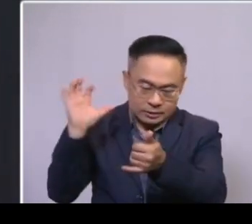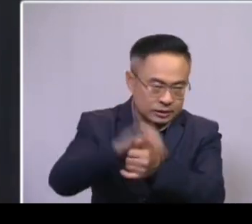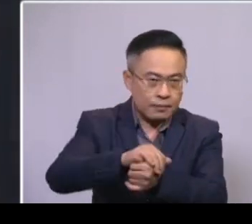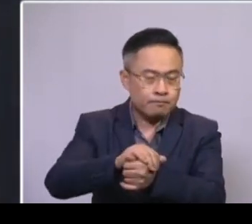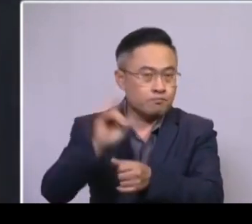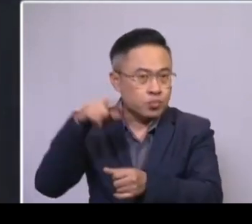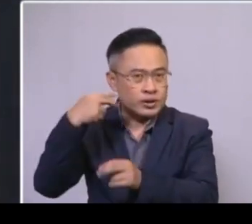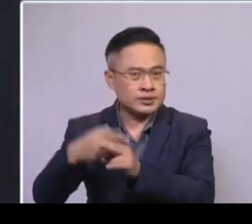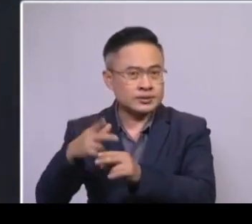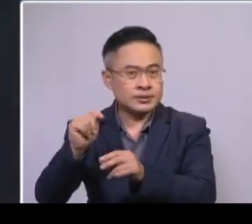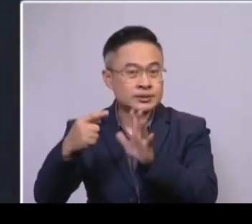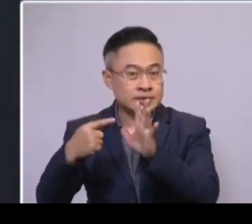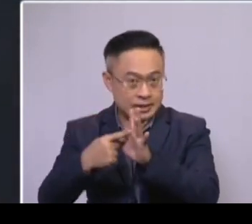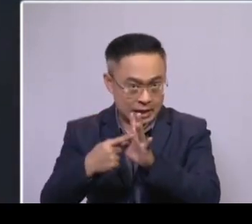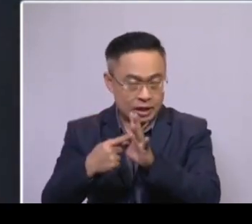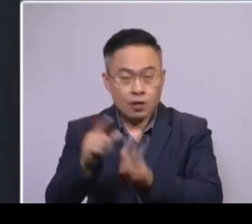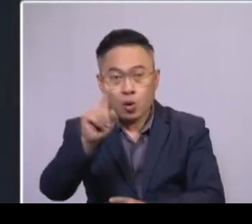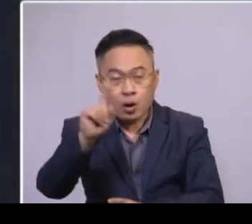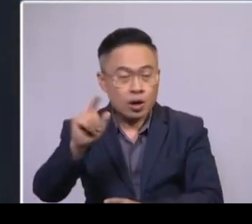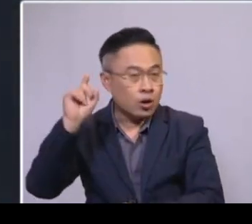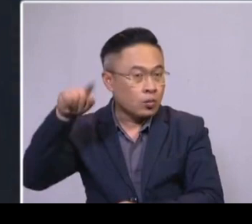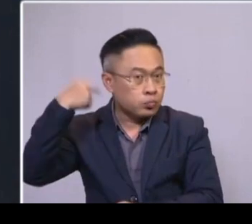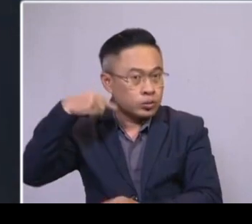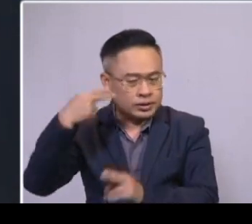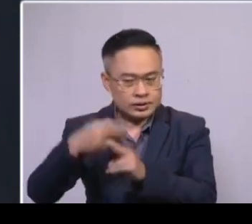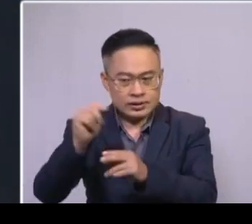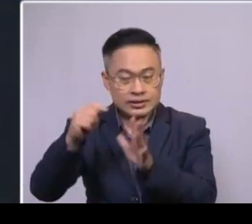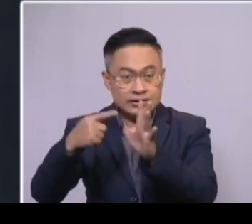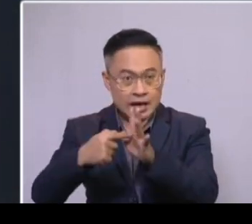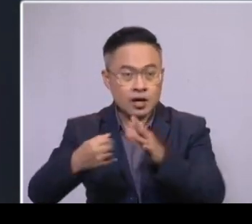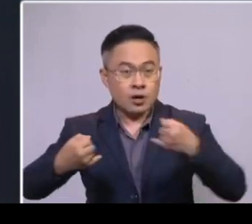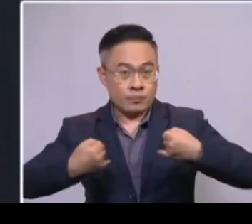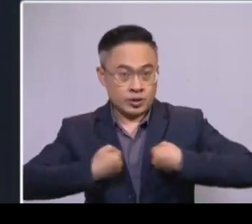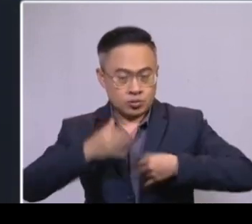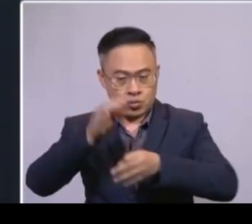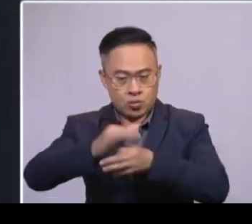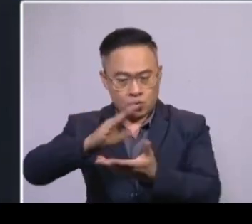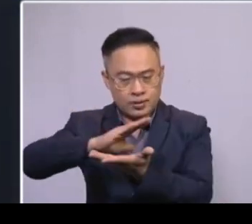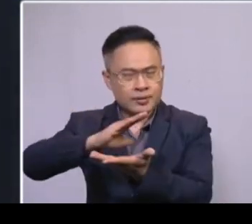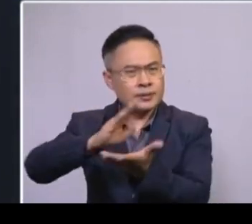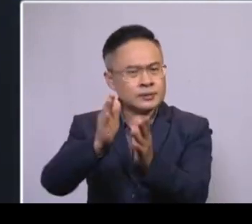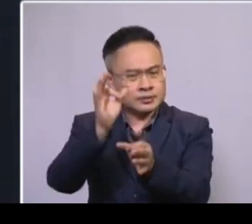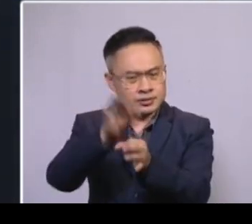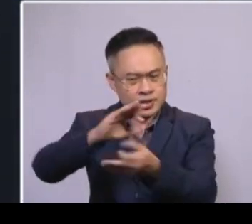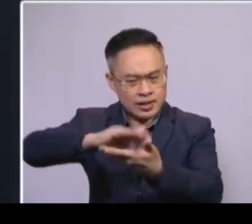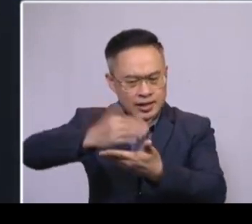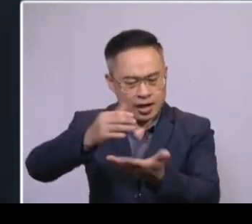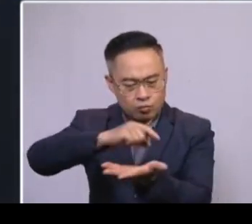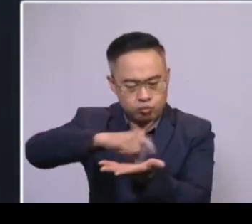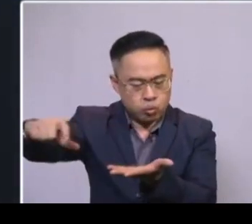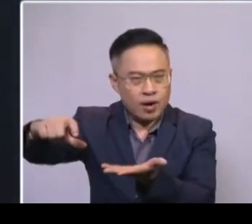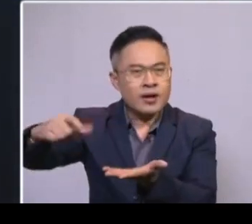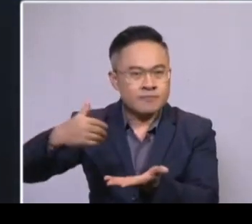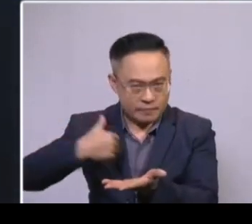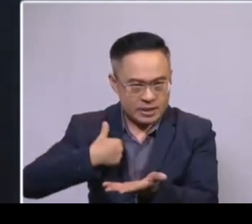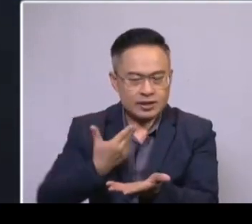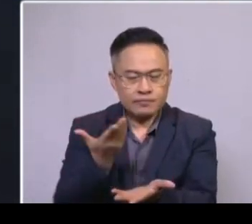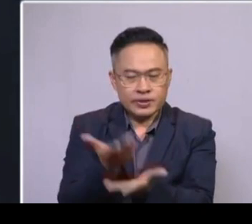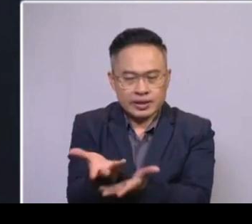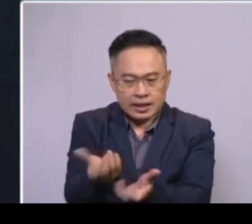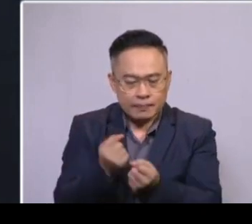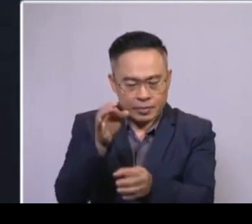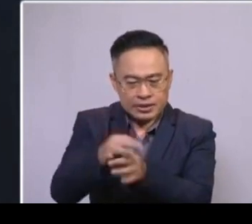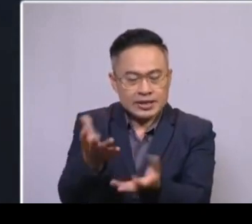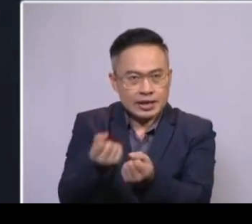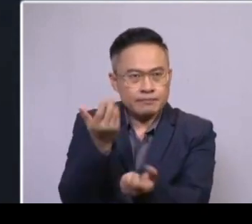สวิตตาหรือว่าตาได้คนนี้เป็นคนรับเงินบัญชีม้าจากเหยื่อไปจับได้ที่หัวหินก่อนที่จะไปตามจับธนายุทธ์หรือว่าโจคน